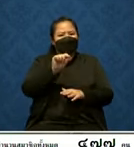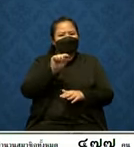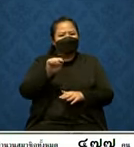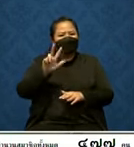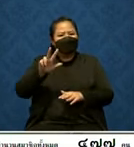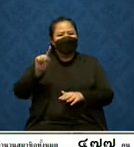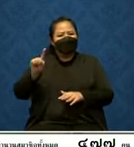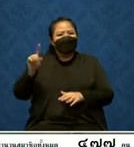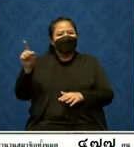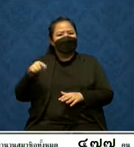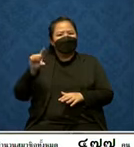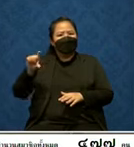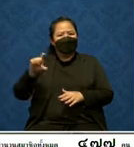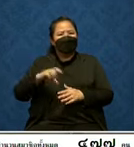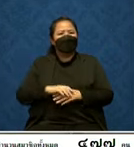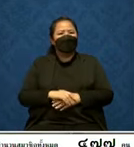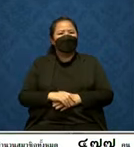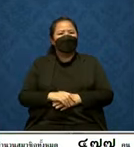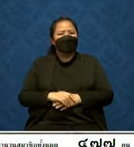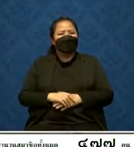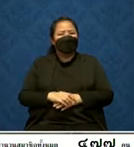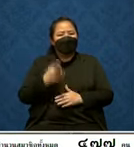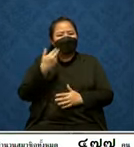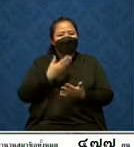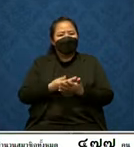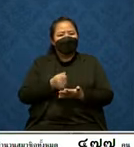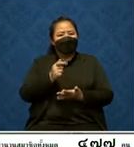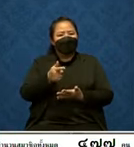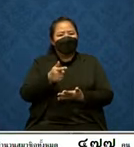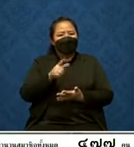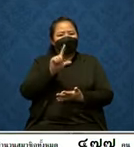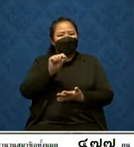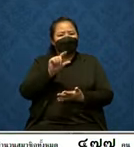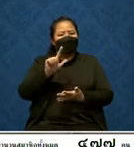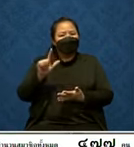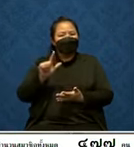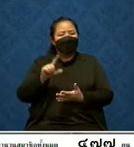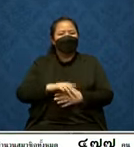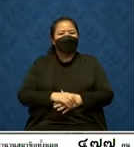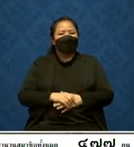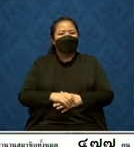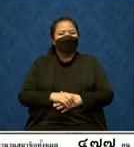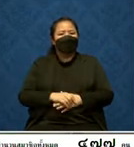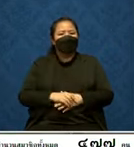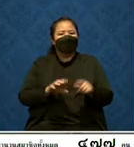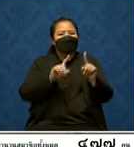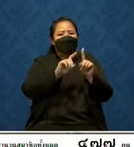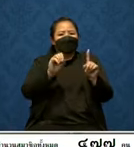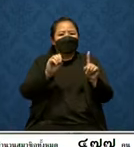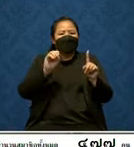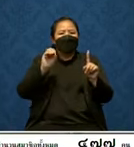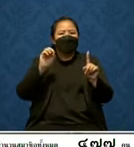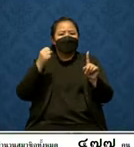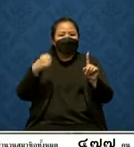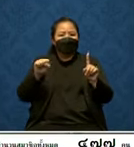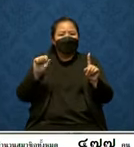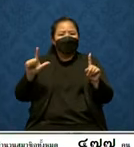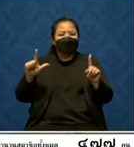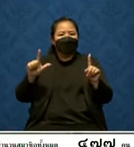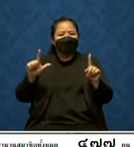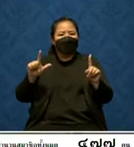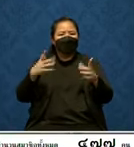20.31% ค่าตอบแทนอีก20กว่าล้านค่าใช้สอยต่างๆอีก110ล้านค่าวัสดุอีก